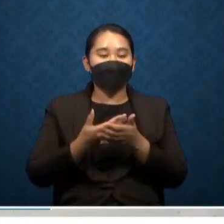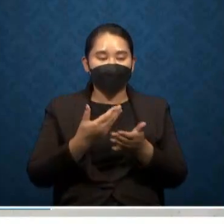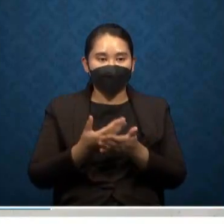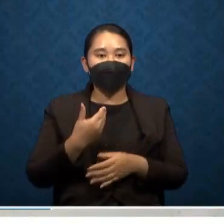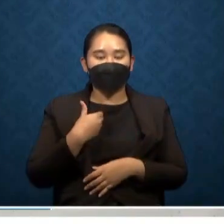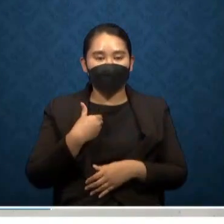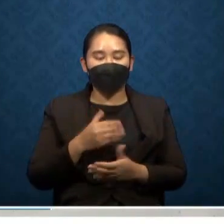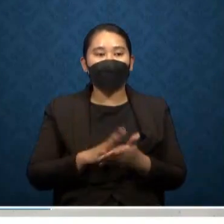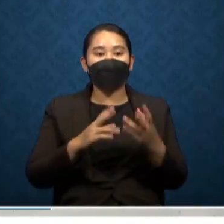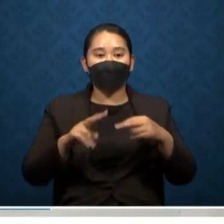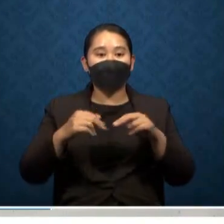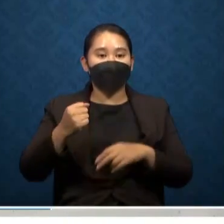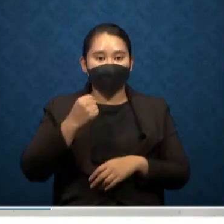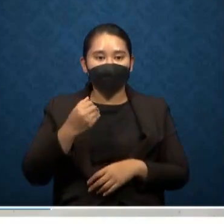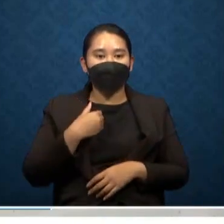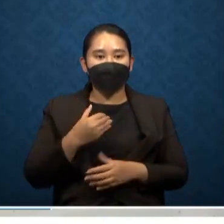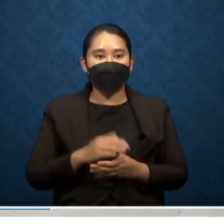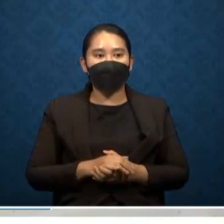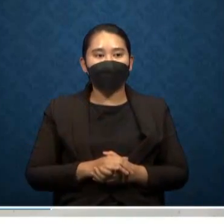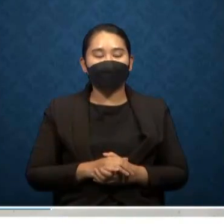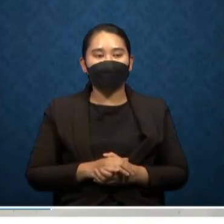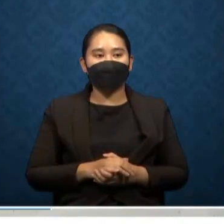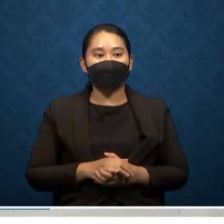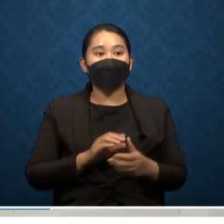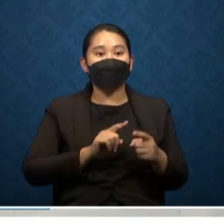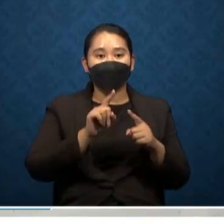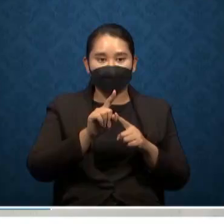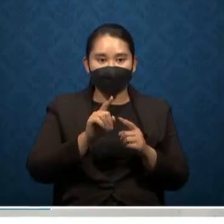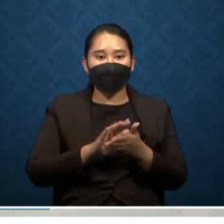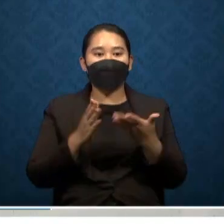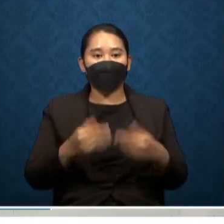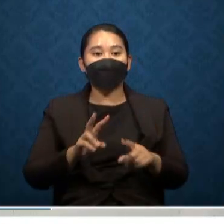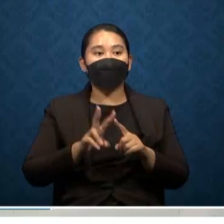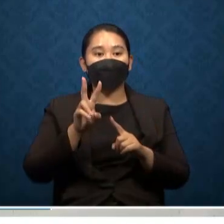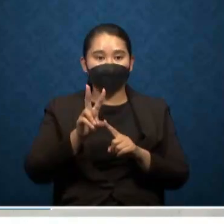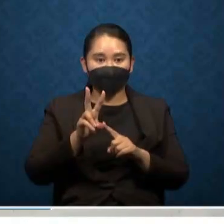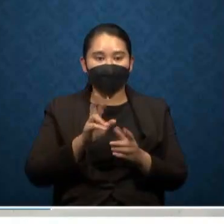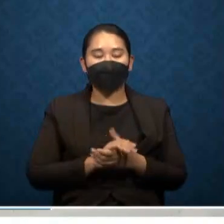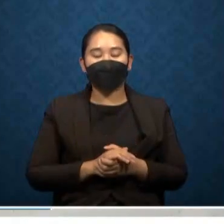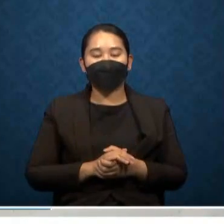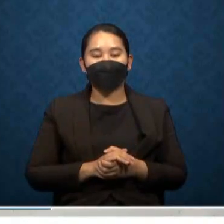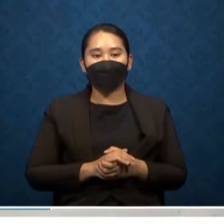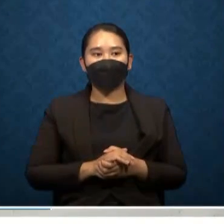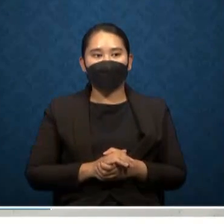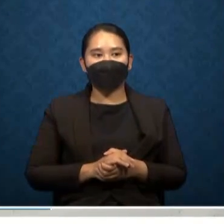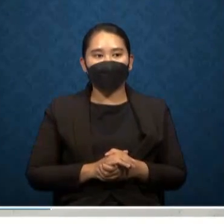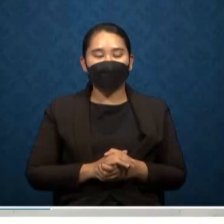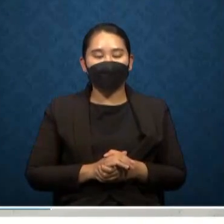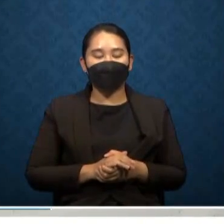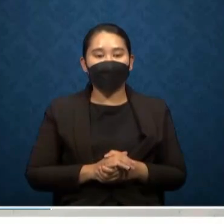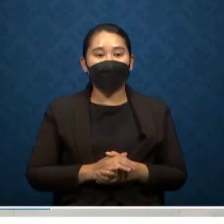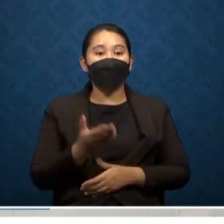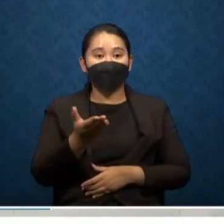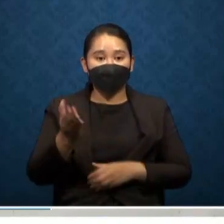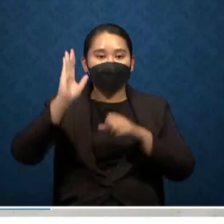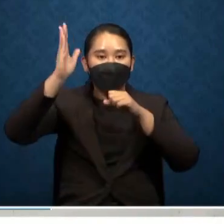คลังให้เข้มข้นมากขึ้นนะครับนั่นก็เป็นประการที่หนึ่งประการที่สองก็ในประเด็นเฉพาะที่ท่านสมาชิกได้มีการ